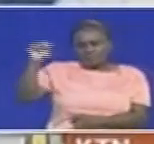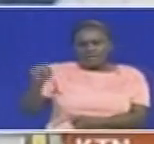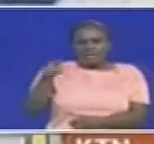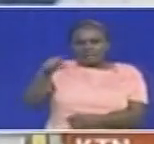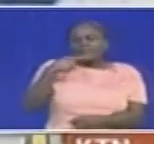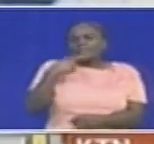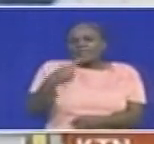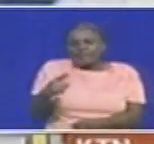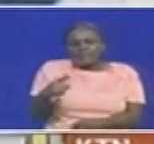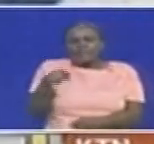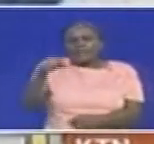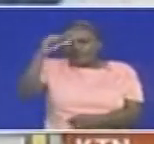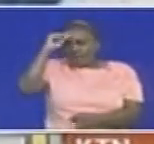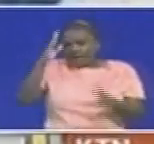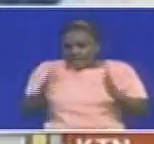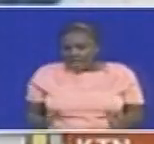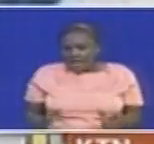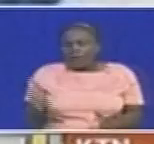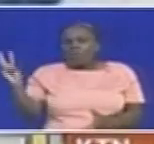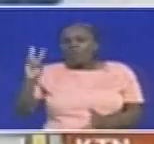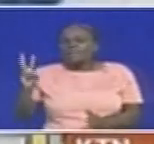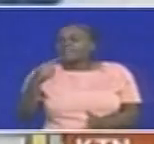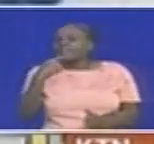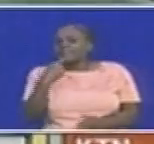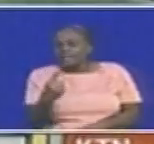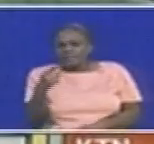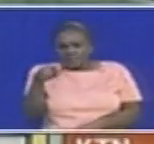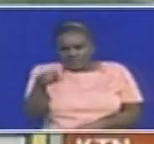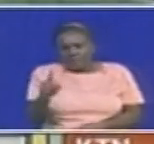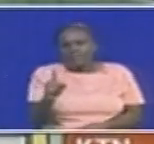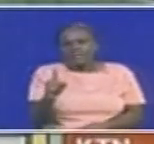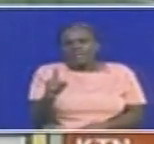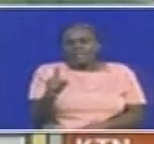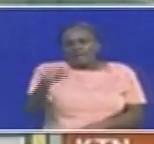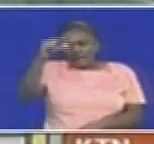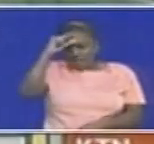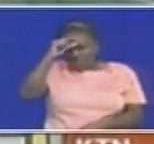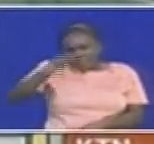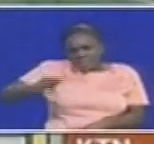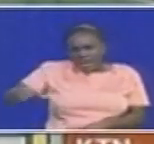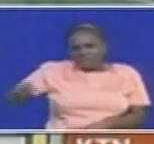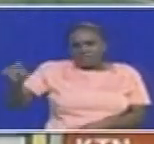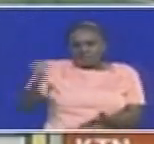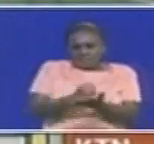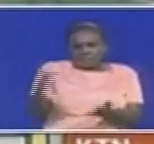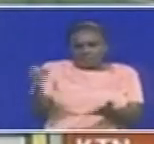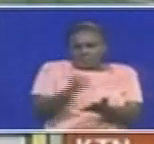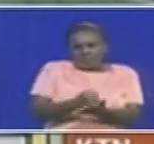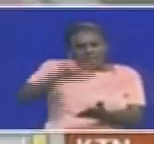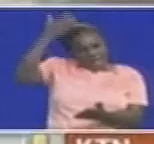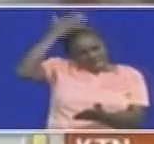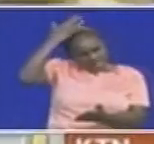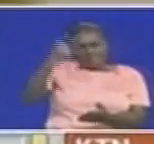pondo swala hili, gavana wa kaunti ya Wajir Ahmed Abdullahi alisema kwamba serikali ya kaunti imeajiri wauguzi